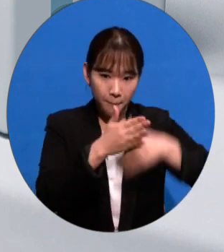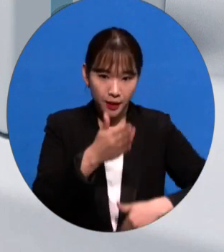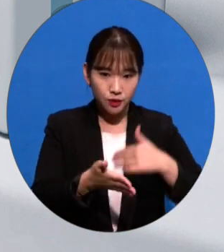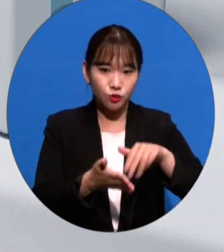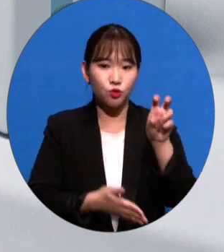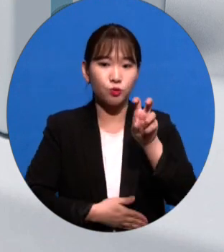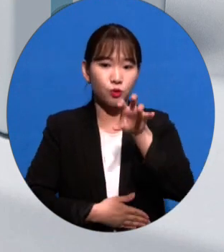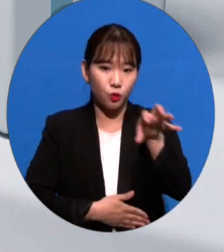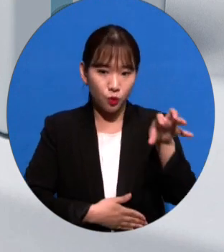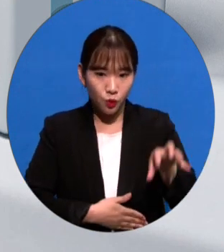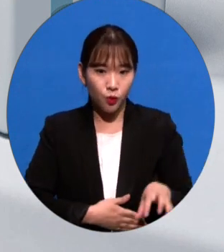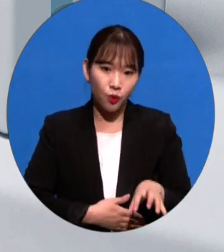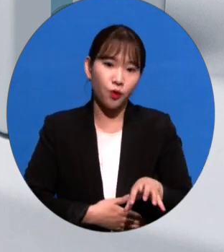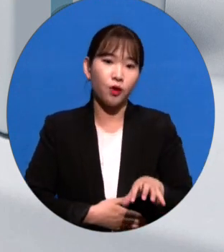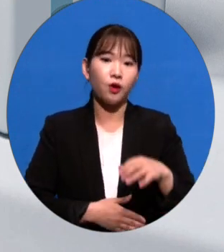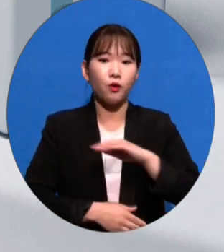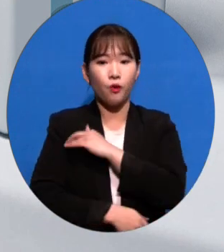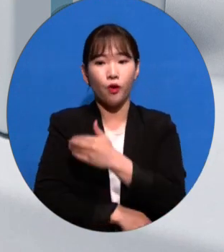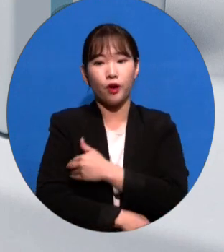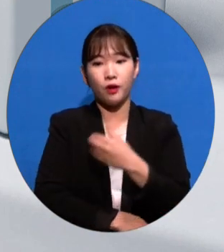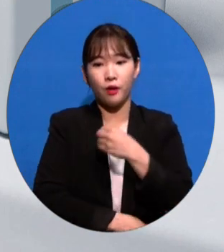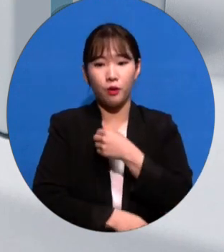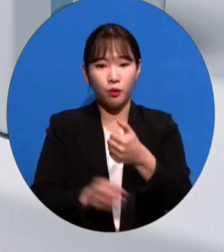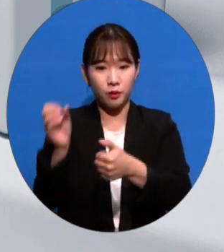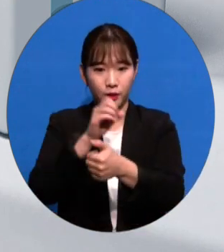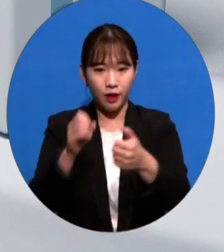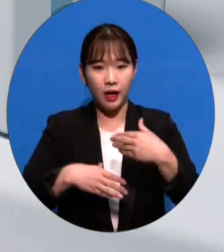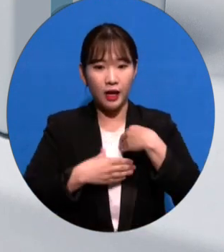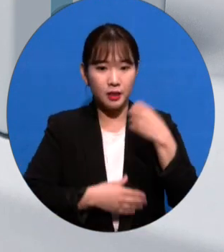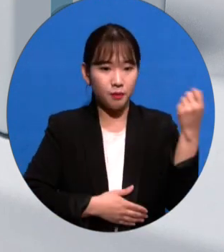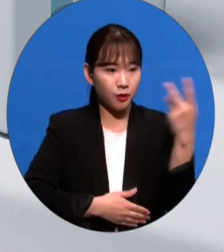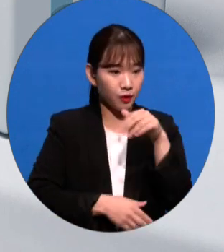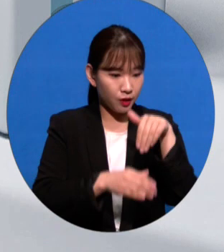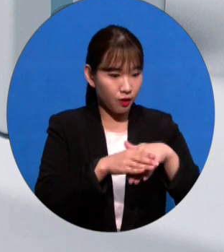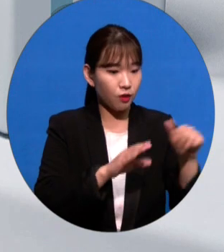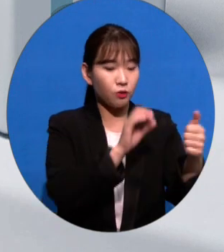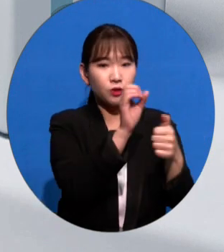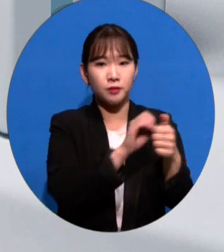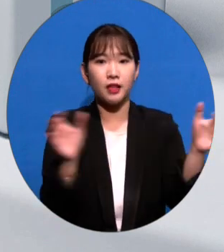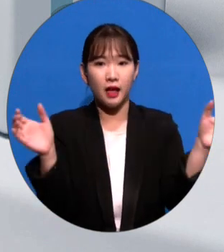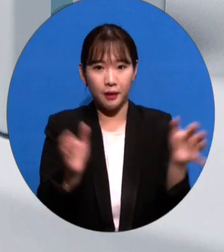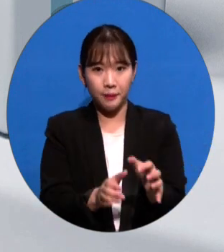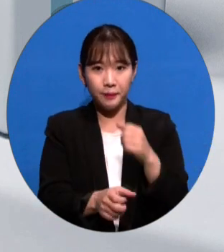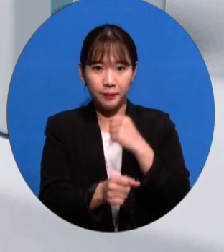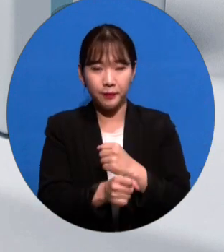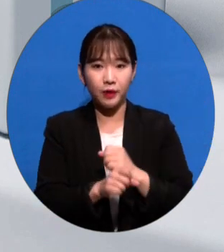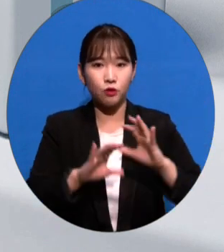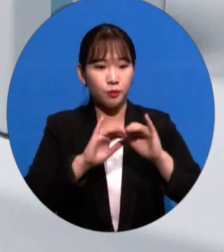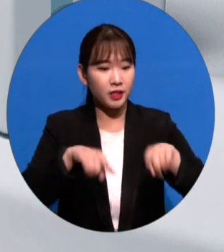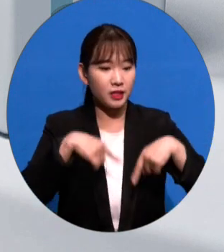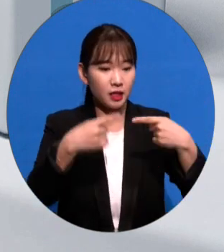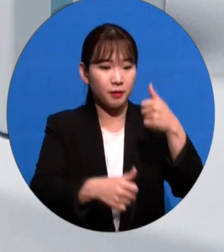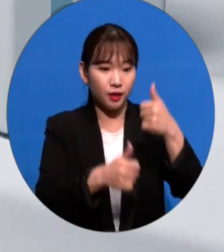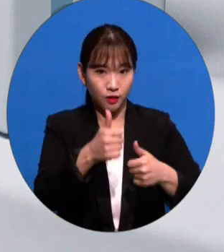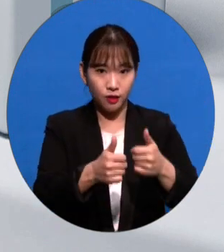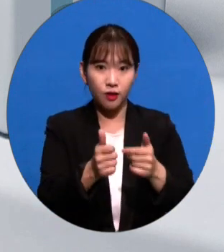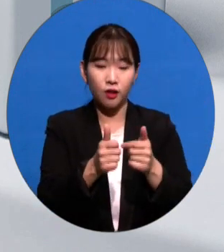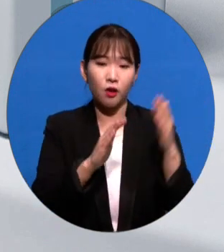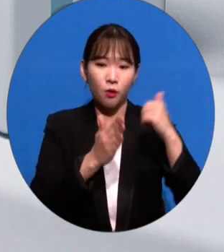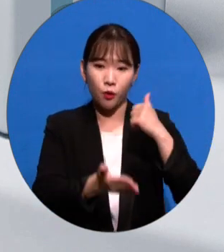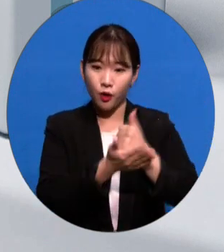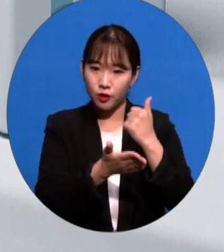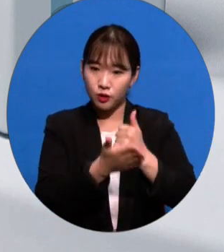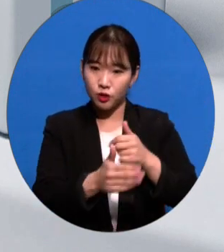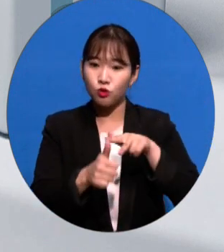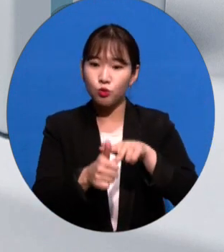20개 지역은 권리당원 50%, 안심번호 선거인단 50%가 반영되는 국민참여경선으로 공천